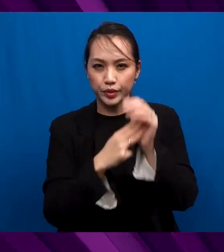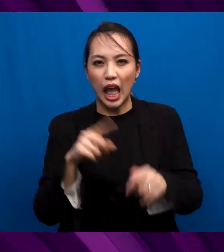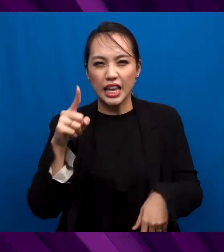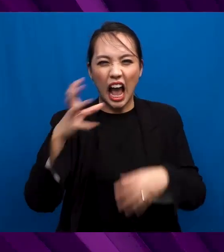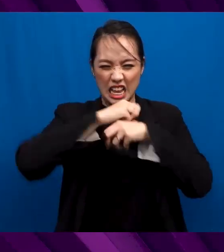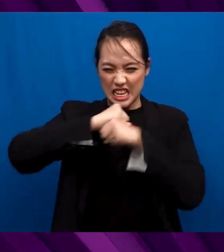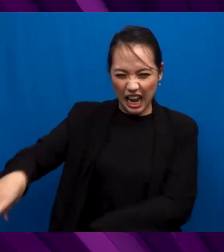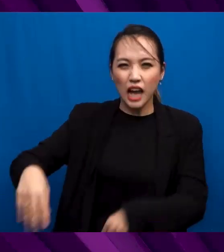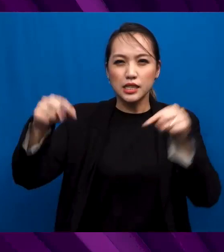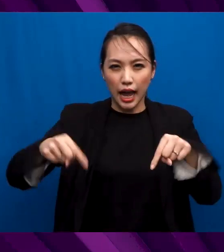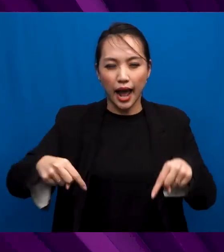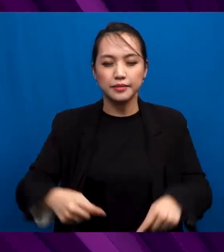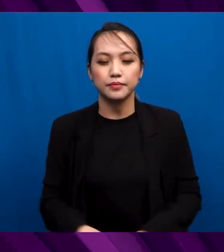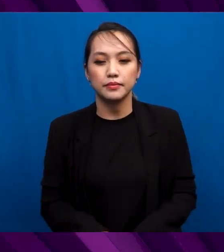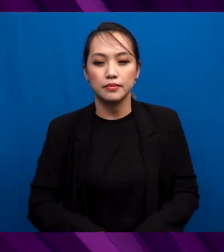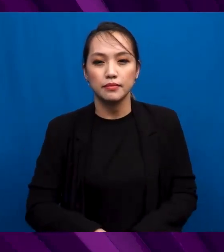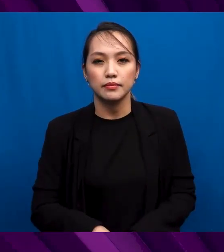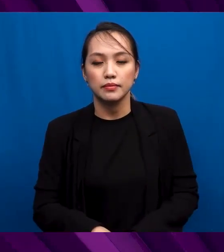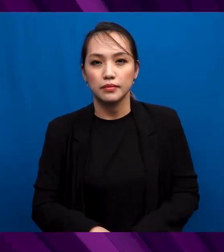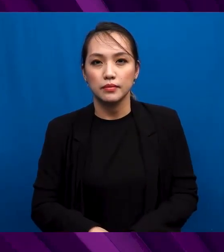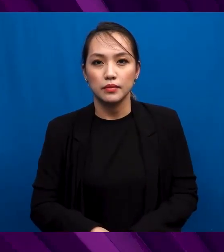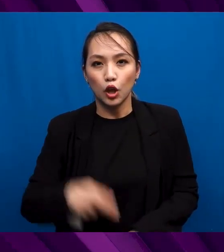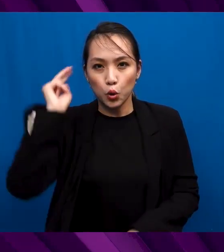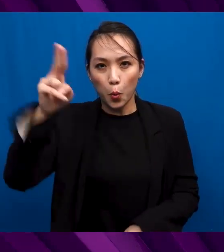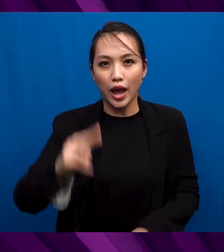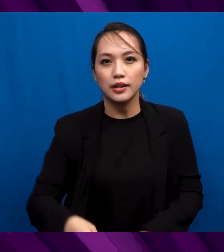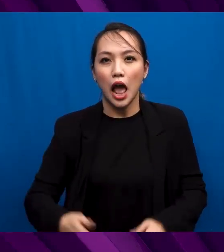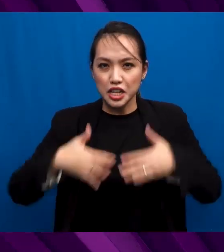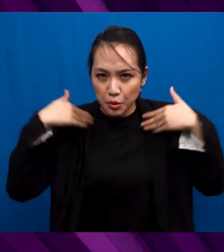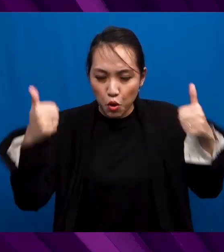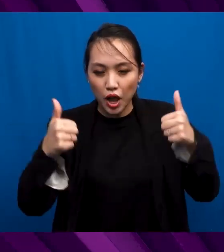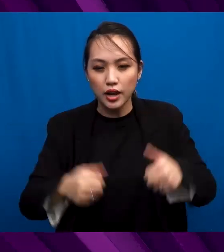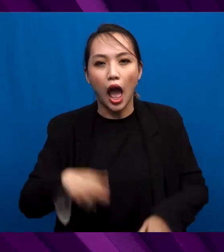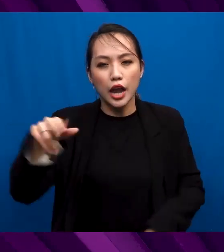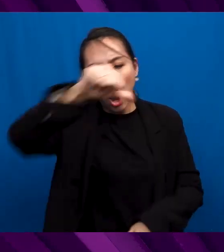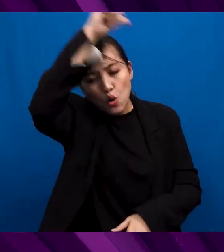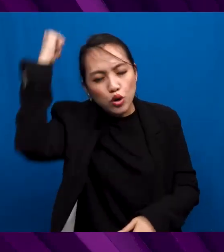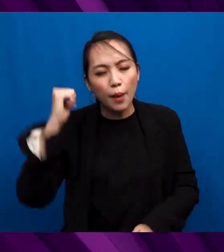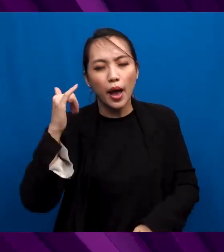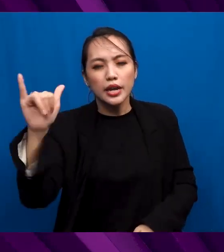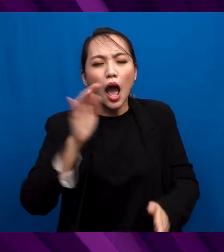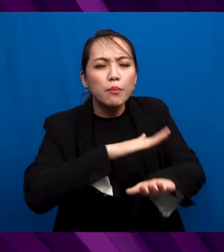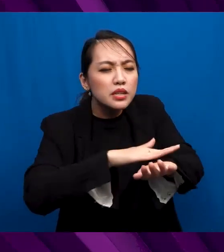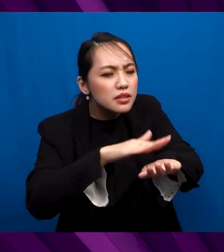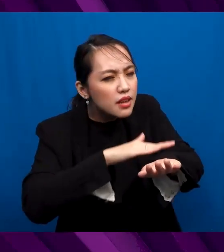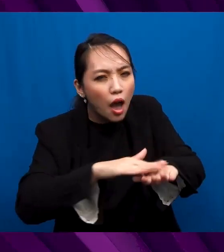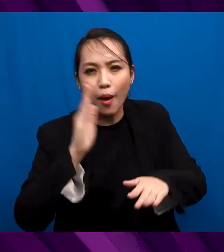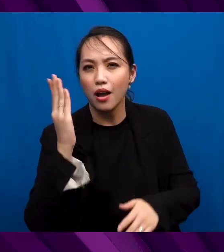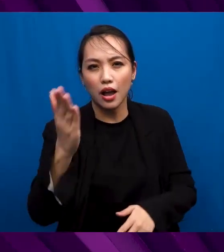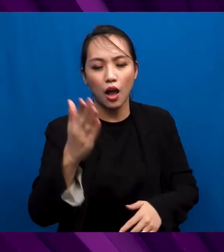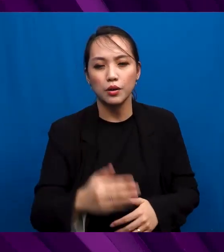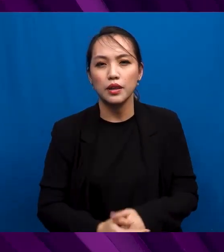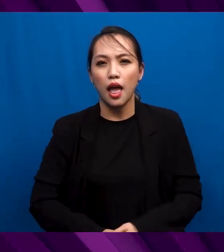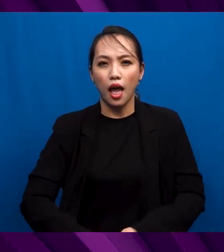juga. Sesuatu yang baru Tuhan taruh di dalam tubuhmu. Ada urapan yang menjamah-Mu. In Jesus name. Tetap berdoa